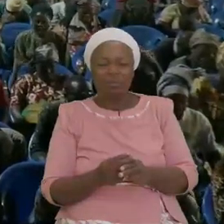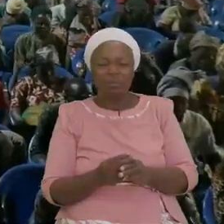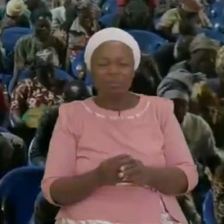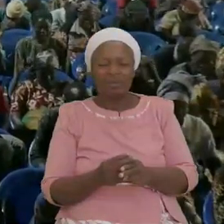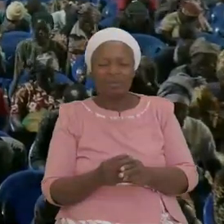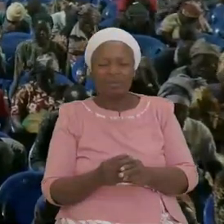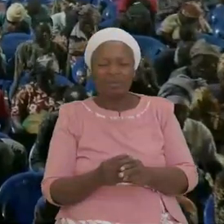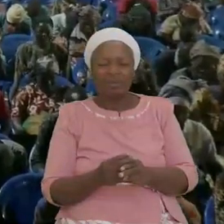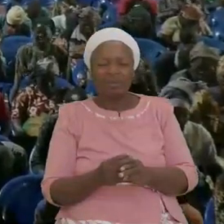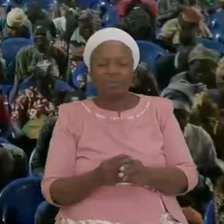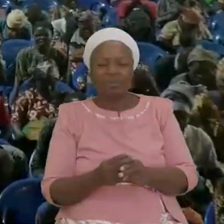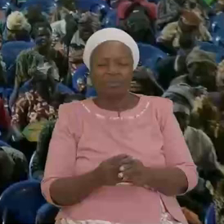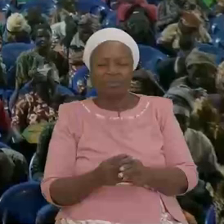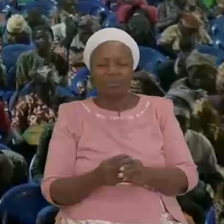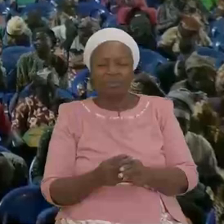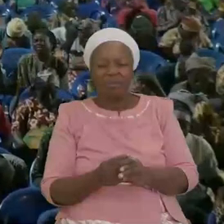puissant de Jésus-Christ.